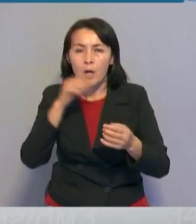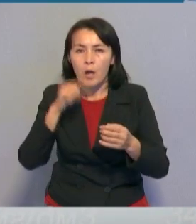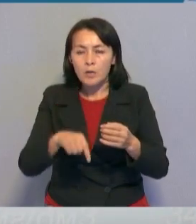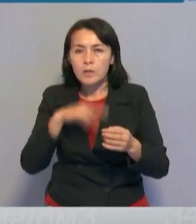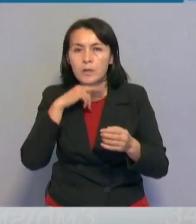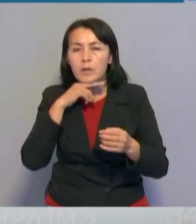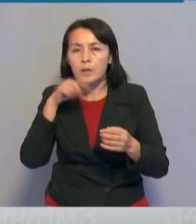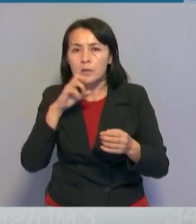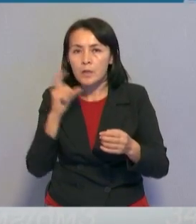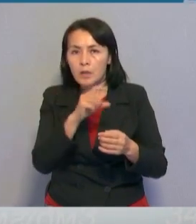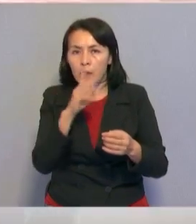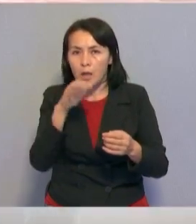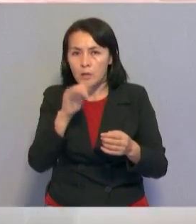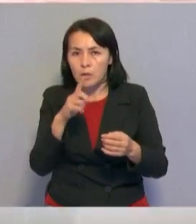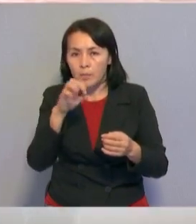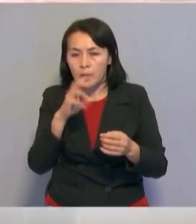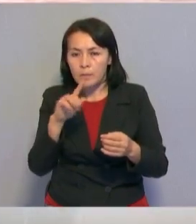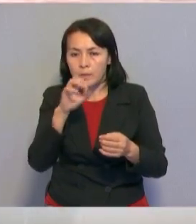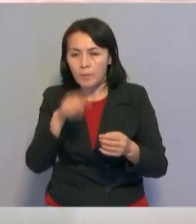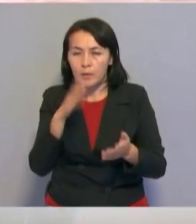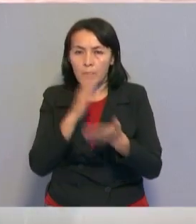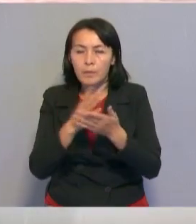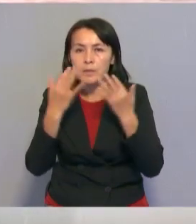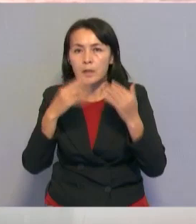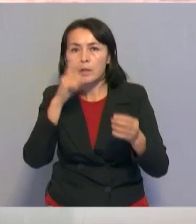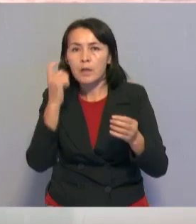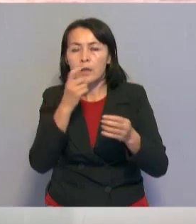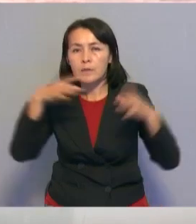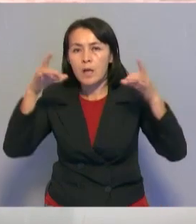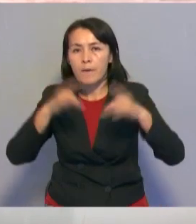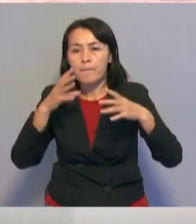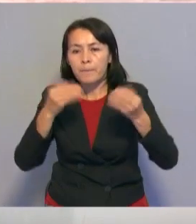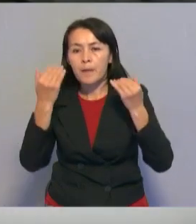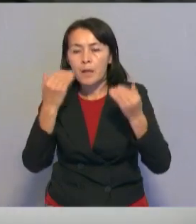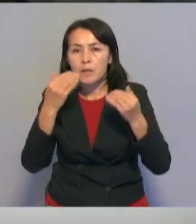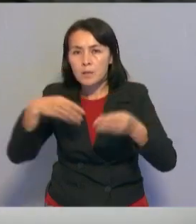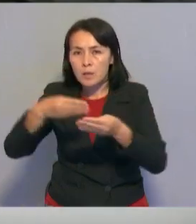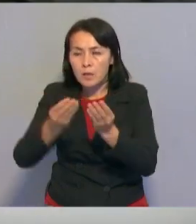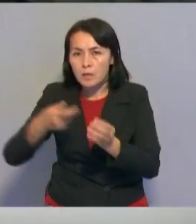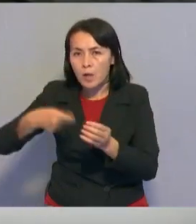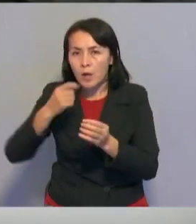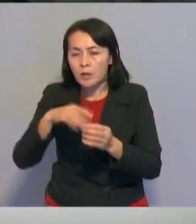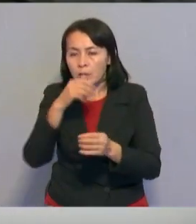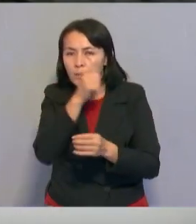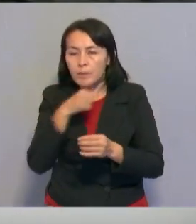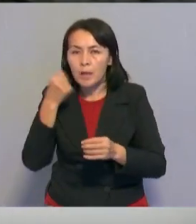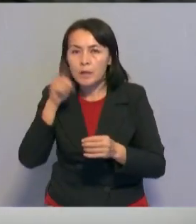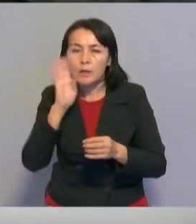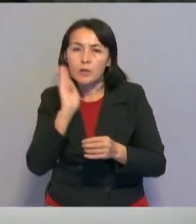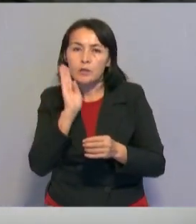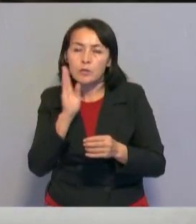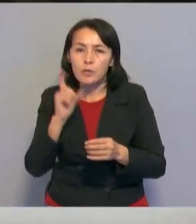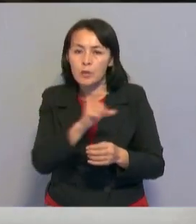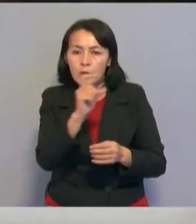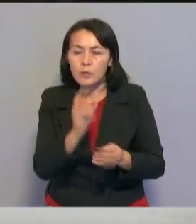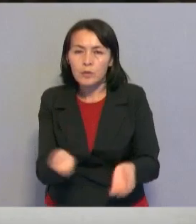ситуация наблюдается в реках Карасу, Бадам и Сайрам. Некоторые владельцы домов и ресторанов копают канавы для слива сточных вод, не отправляя их на специальные